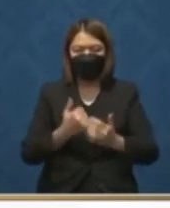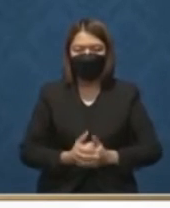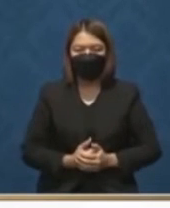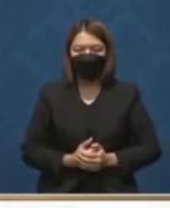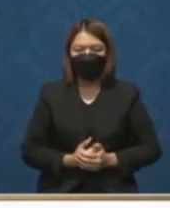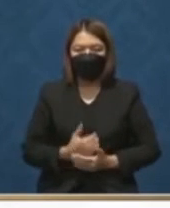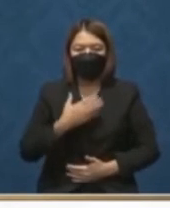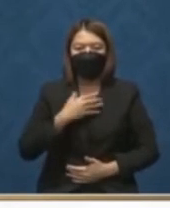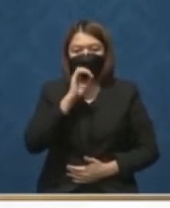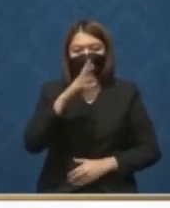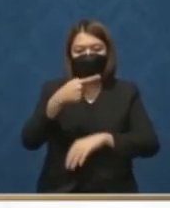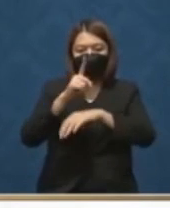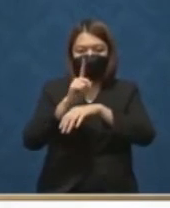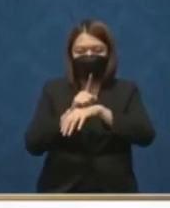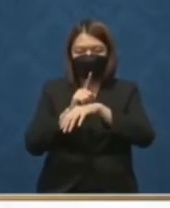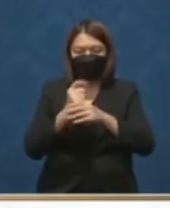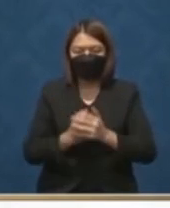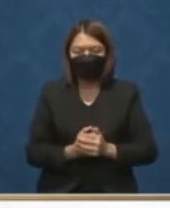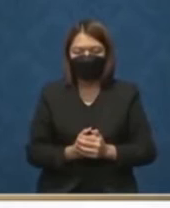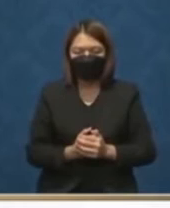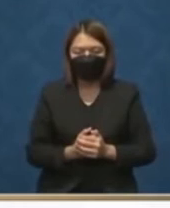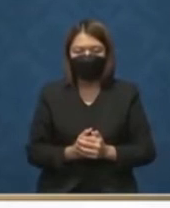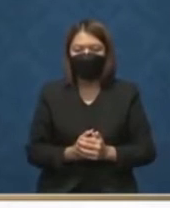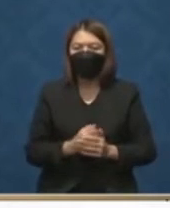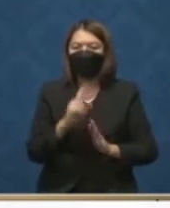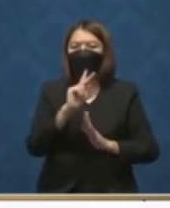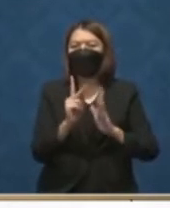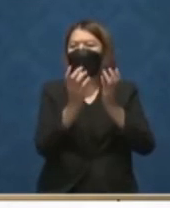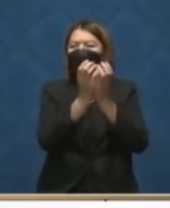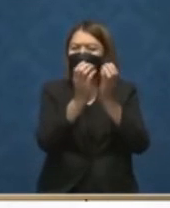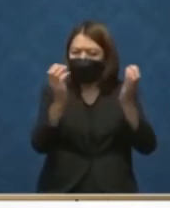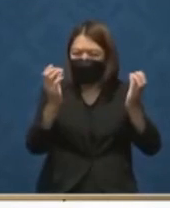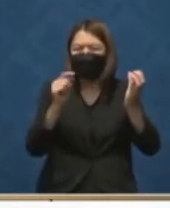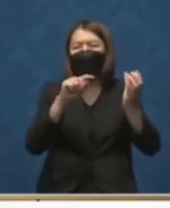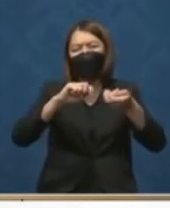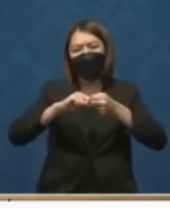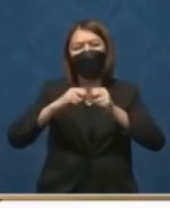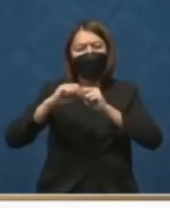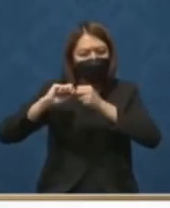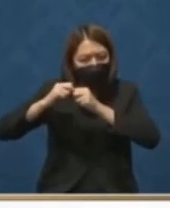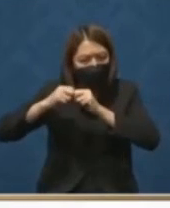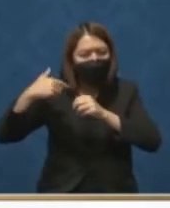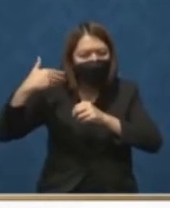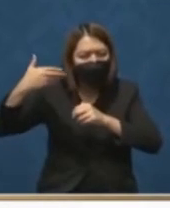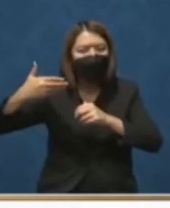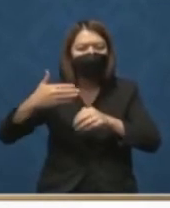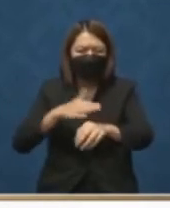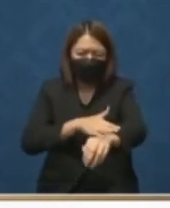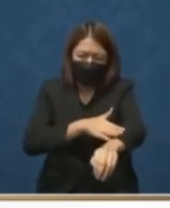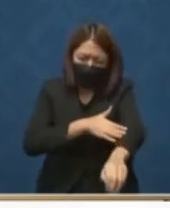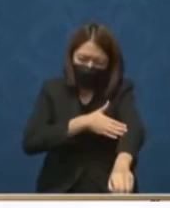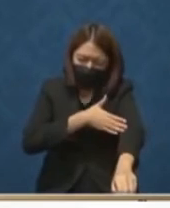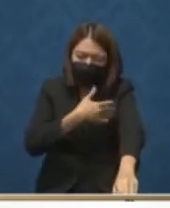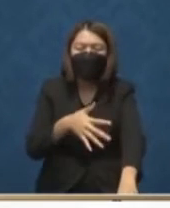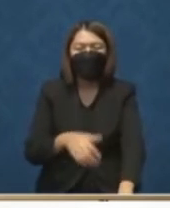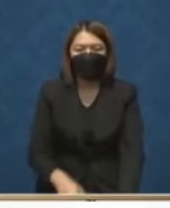ร.เพื่อแก้ไขรัฐธรรมนูญใหม่อันนี้ผมขอสนับสนุนทุกยัตติที่เสนอเข้ามาในวันนี้ผมเรียนท่าน